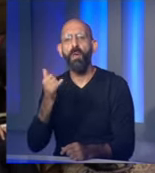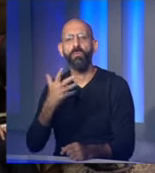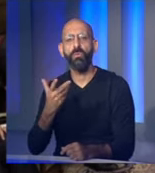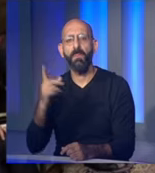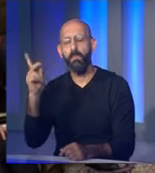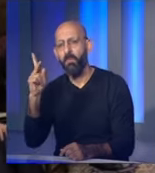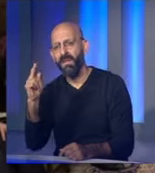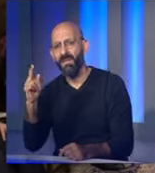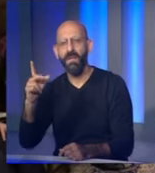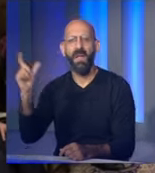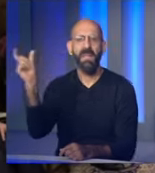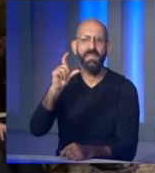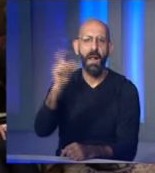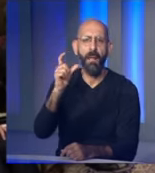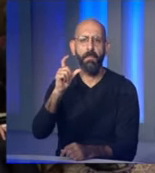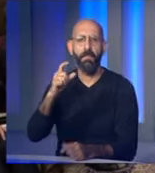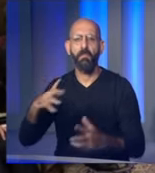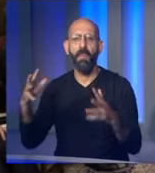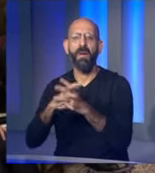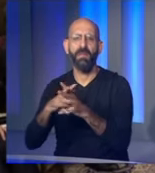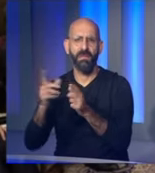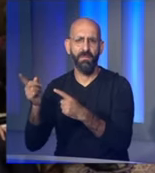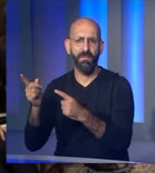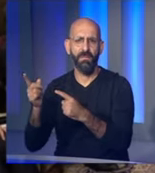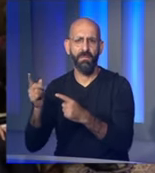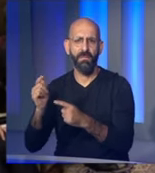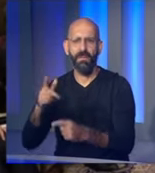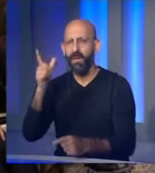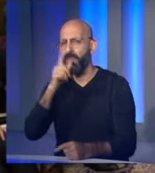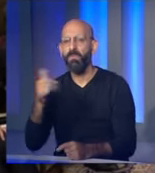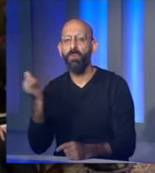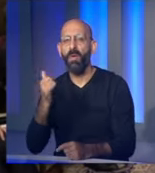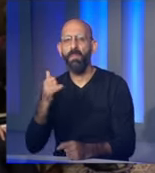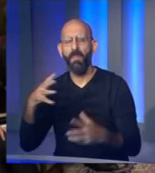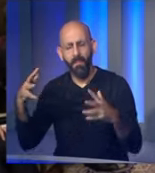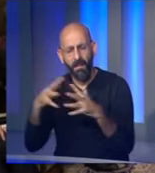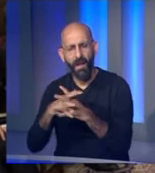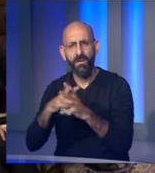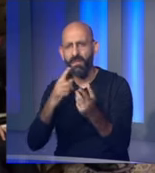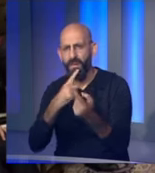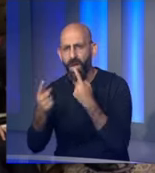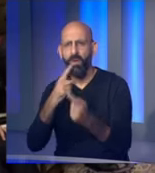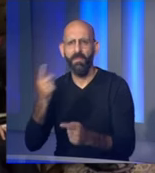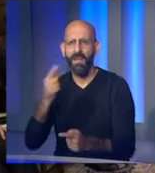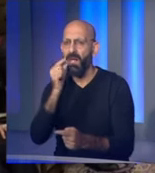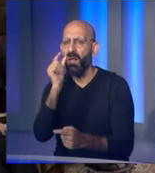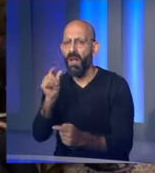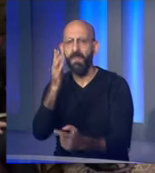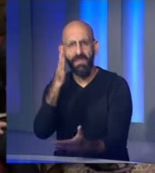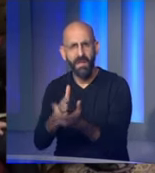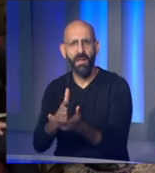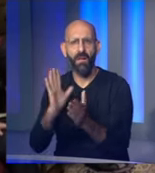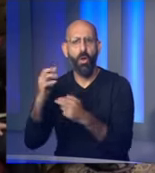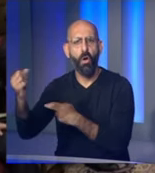وسائر المقامات الروحيه المسيحيه والاسلاميه لا تملكون الكلمه الفصل ولا عصى موسى ولكنكم تمتلكون ما هو